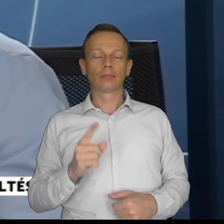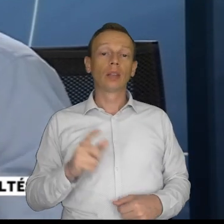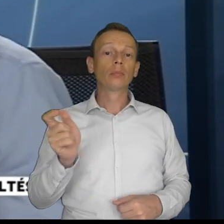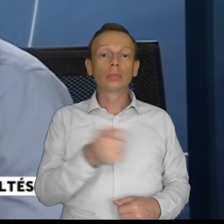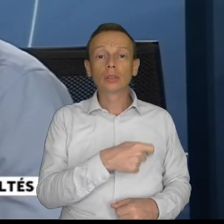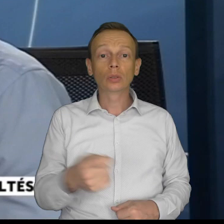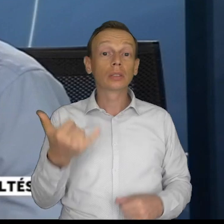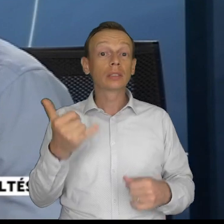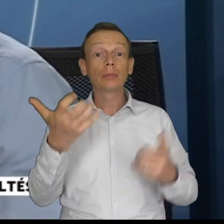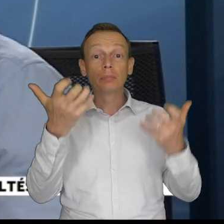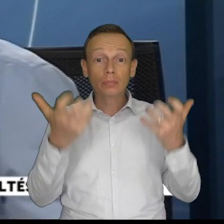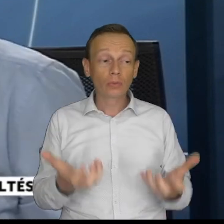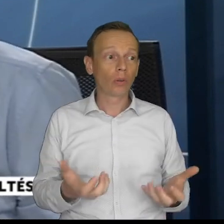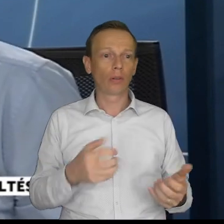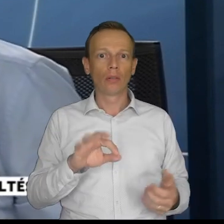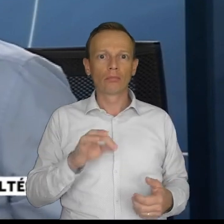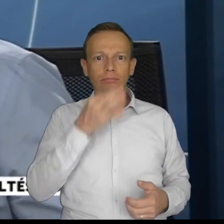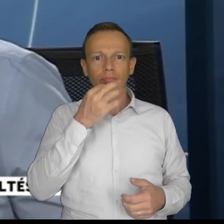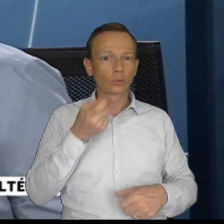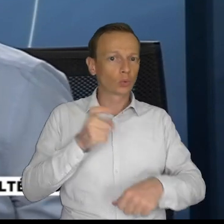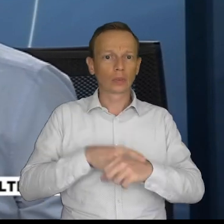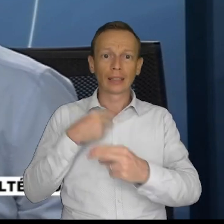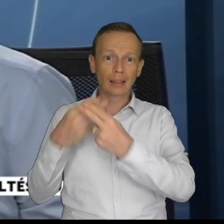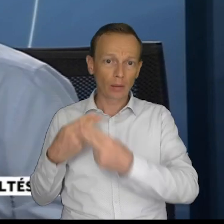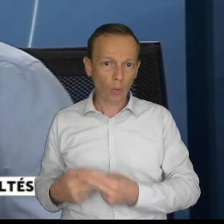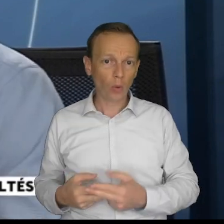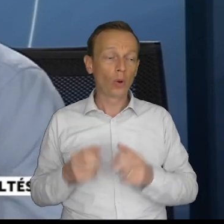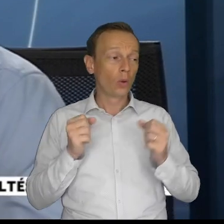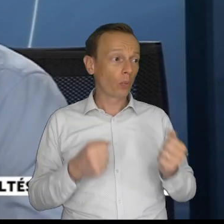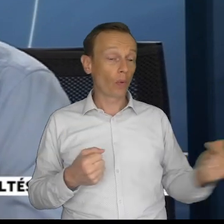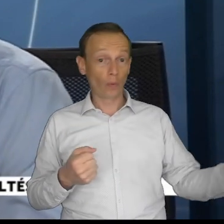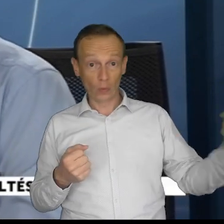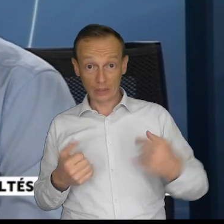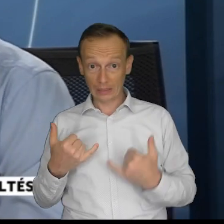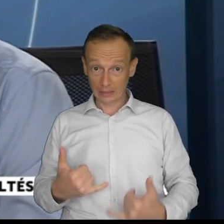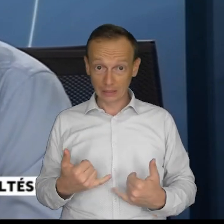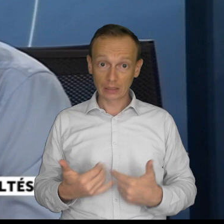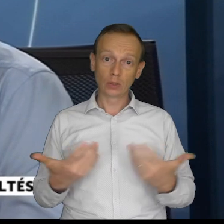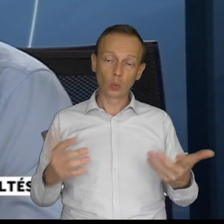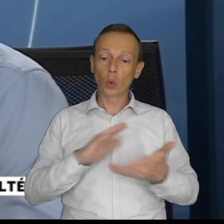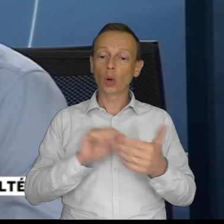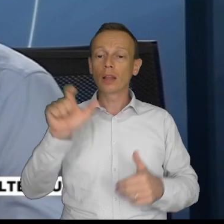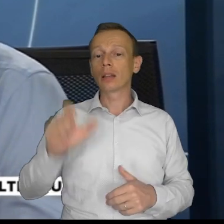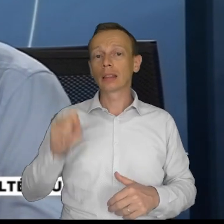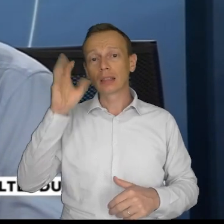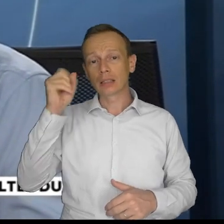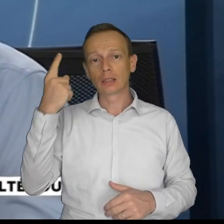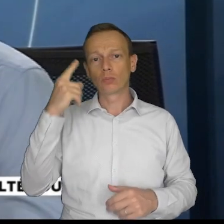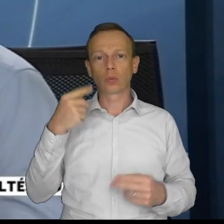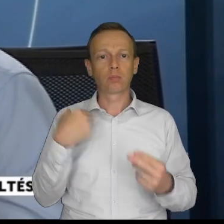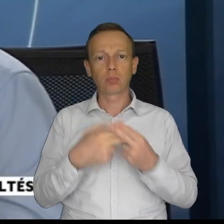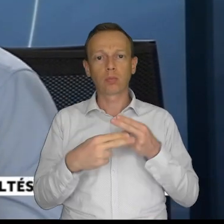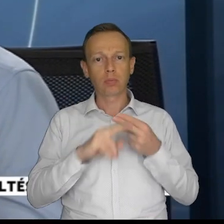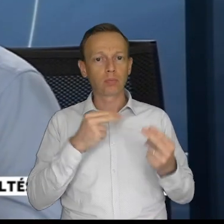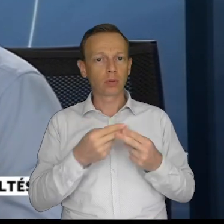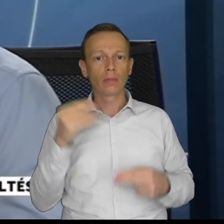Effectivement, s'il veut être plus efficace, il peut soit venir ou donner sa gestion des réservations à quelqu'un sur Tahiti.